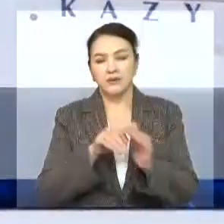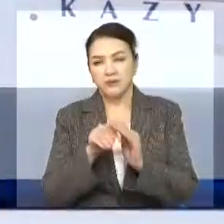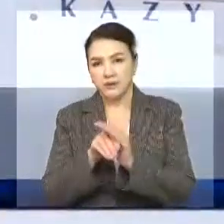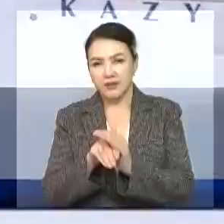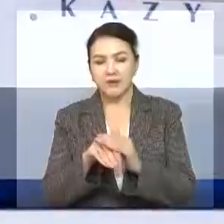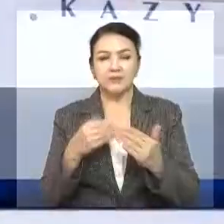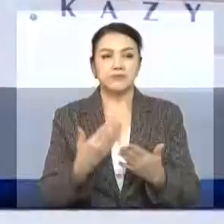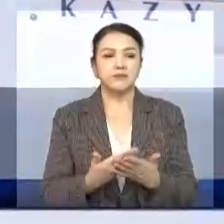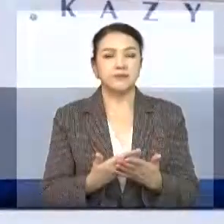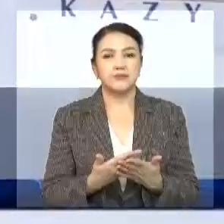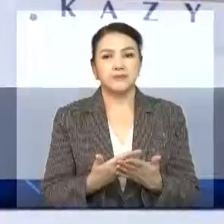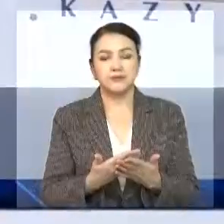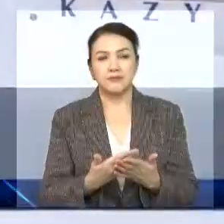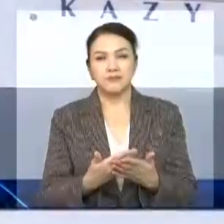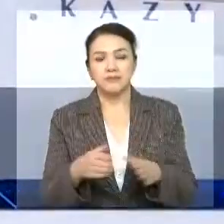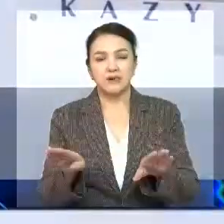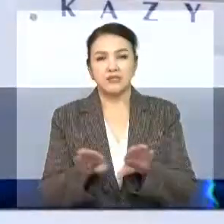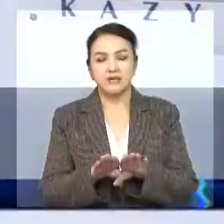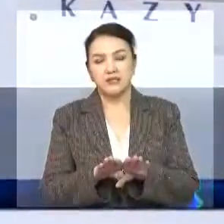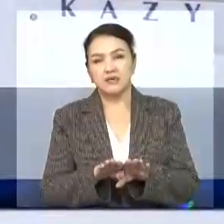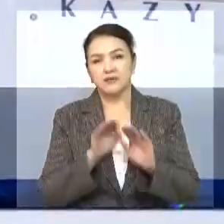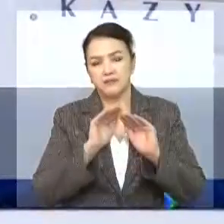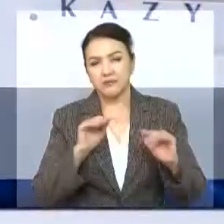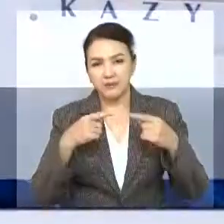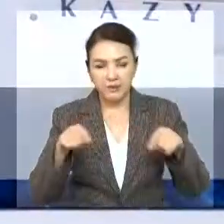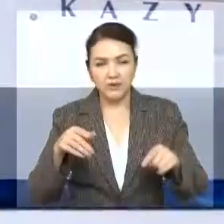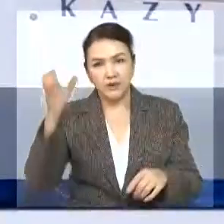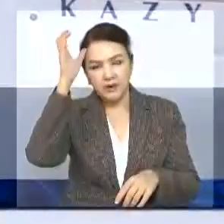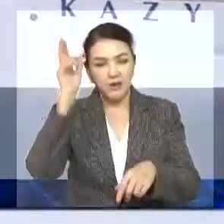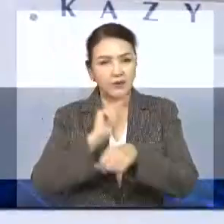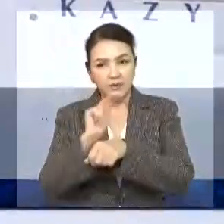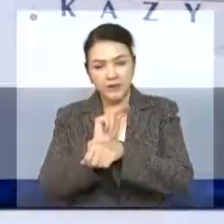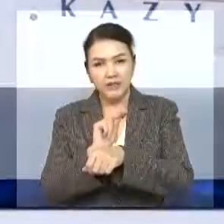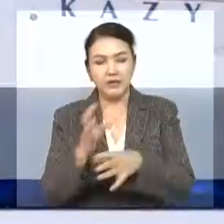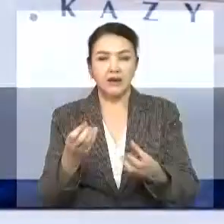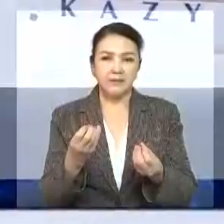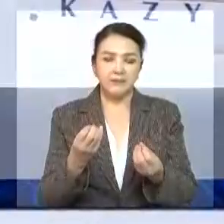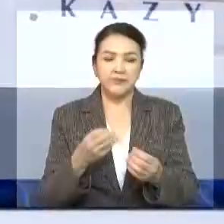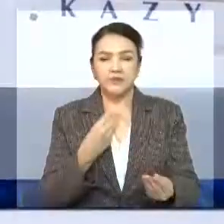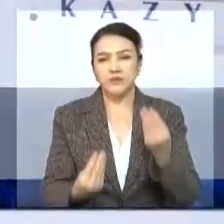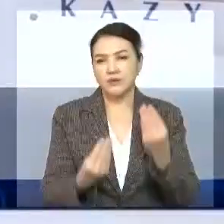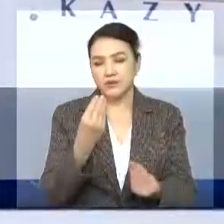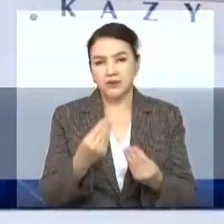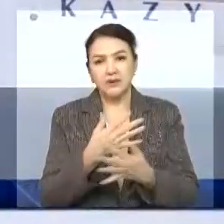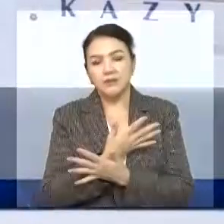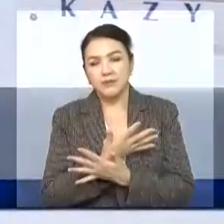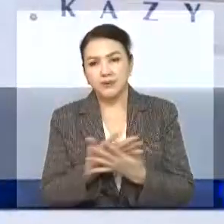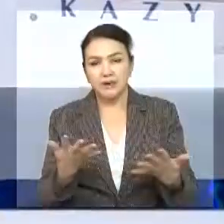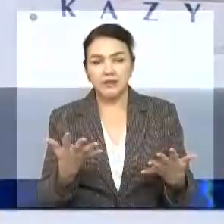қалыптастыруларына енді тен басқа балалармен бірдей енді білім алуға және де ойнауға және тағы